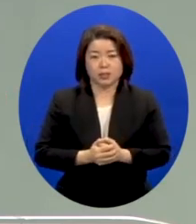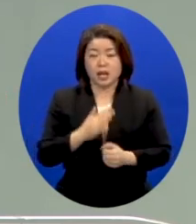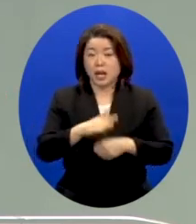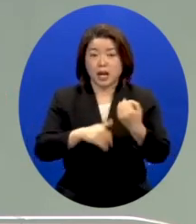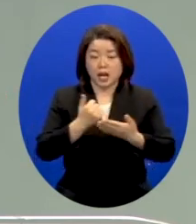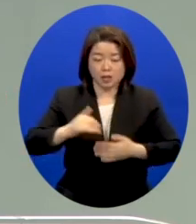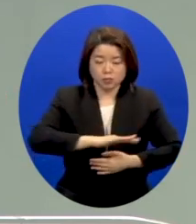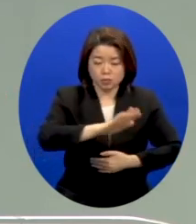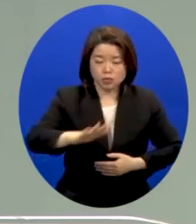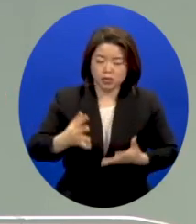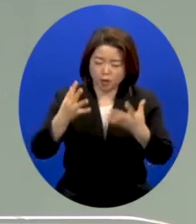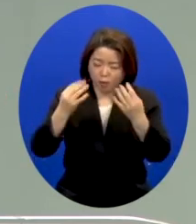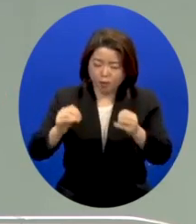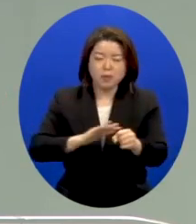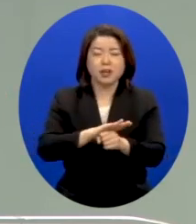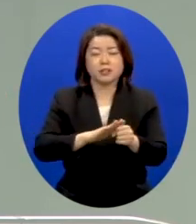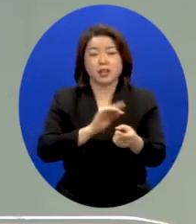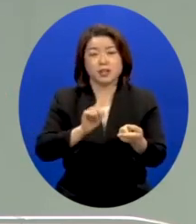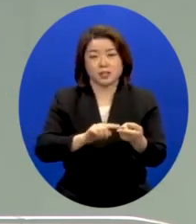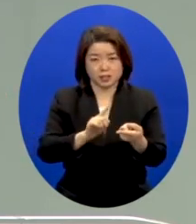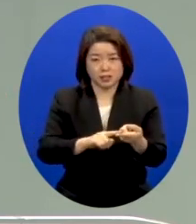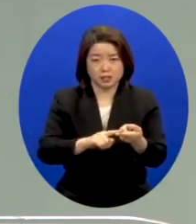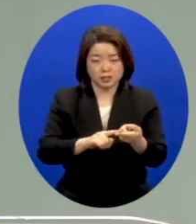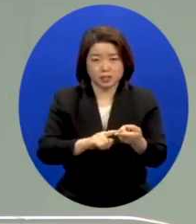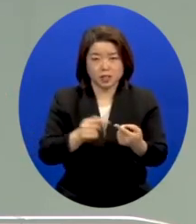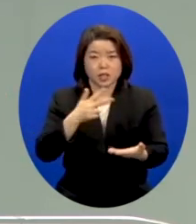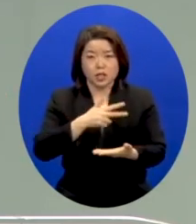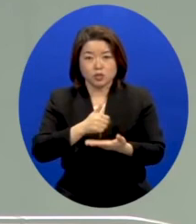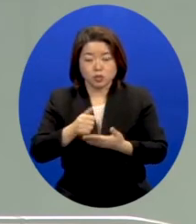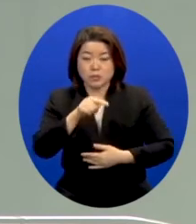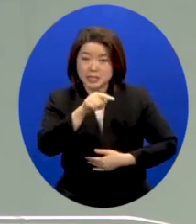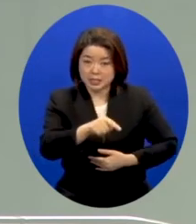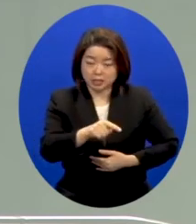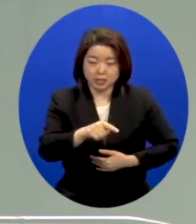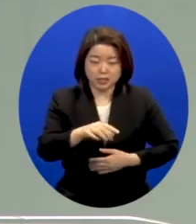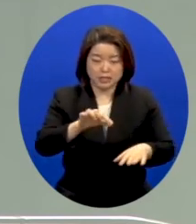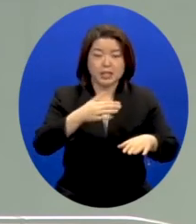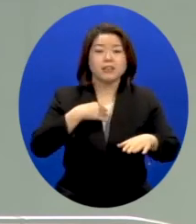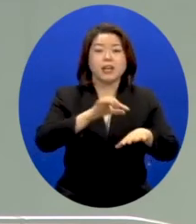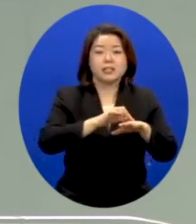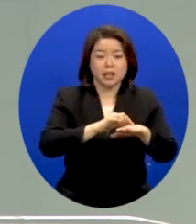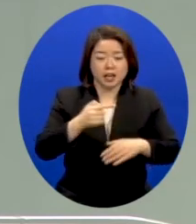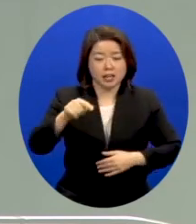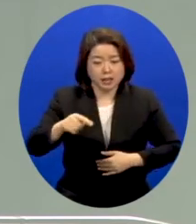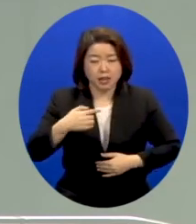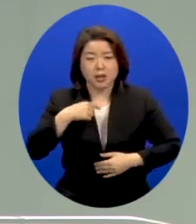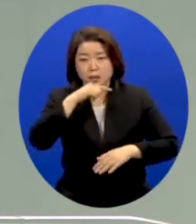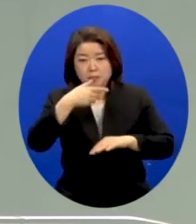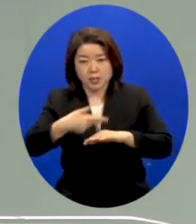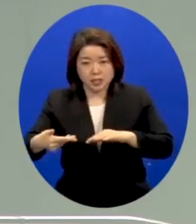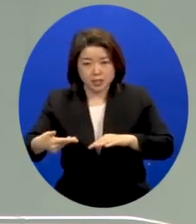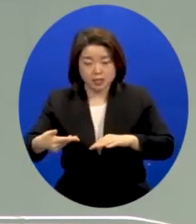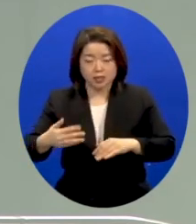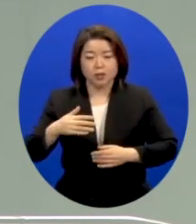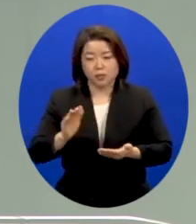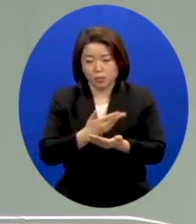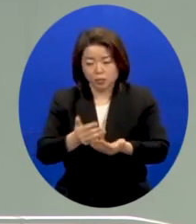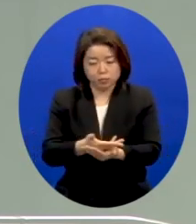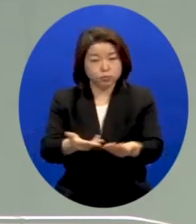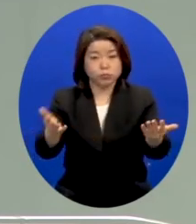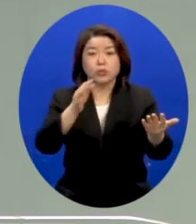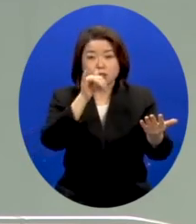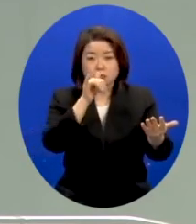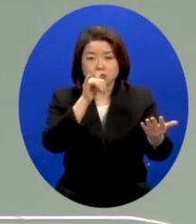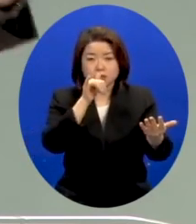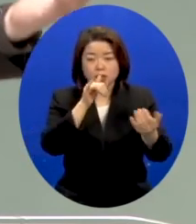하나님이 우리를 얼마나 사랑하시는지 주님은 이것이 내 살이라 이것은 내 피라 하고 우리에게 주십니다